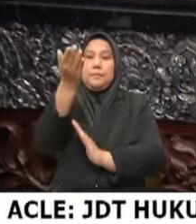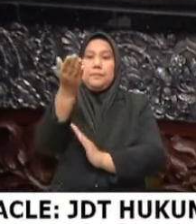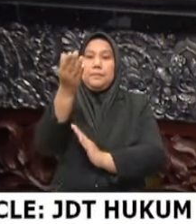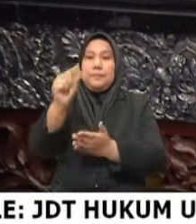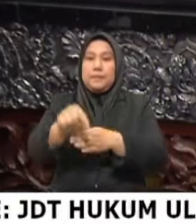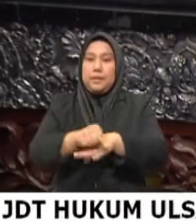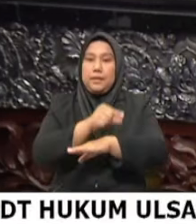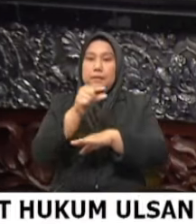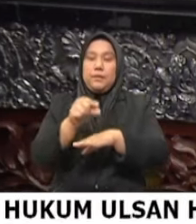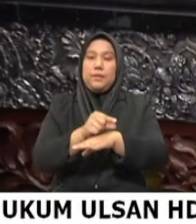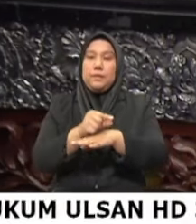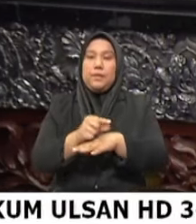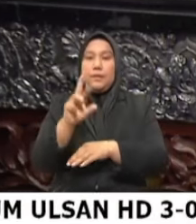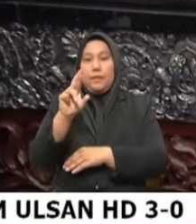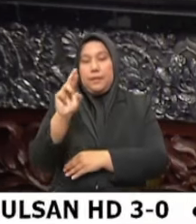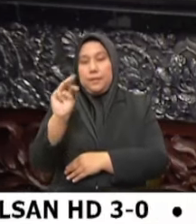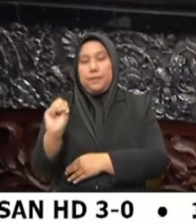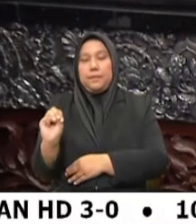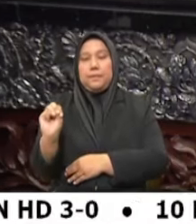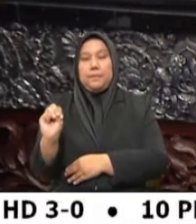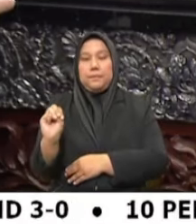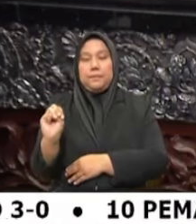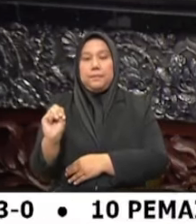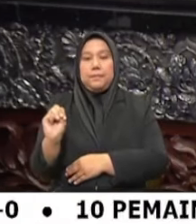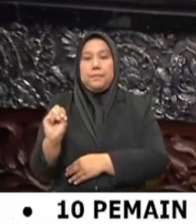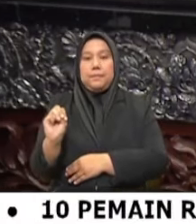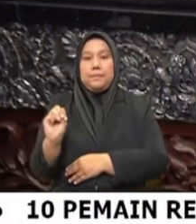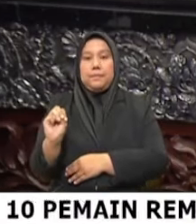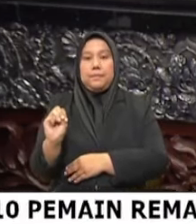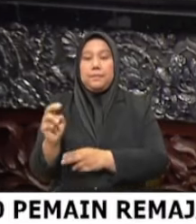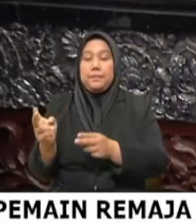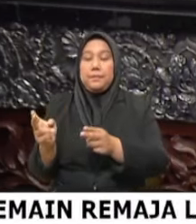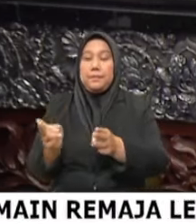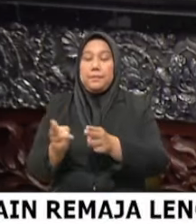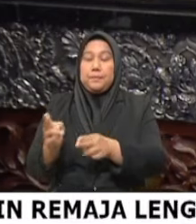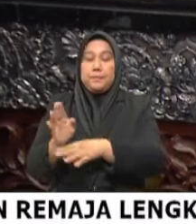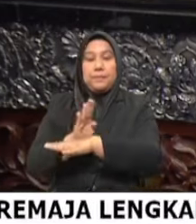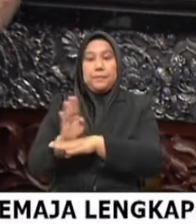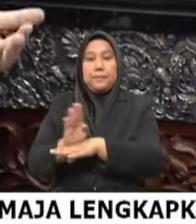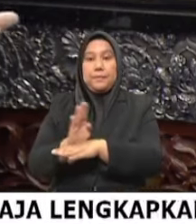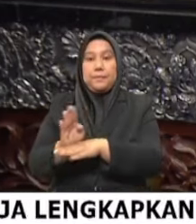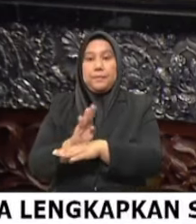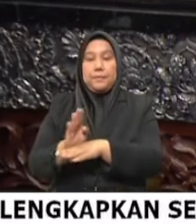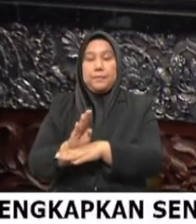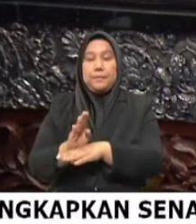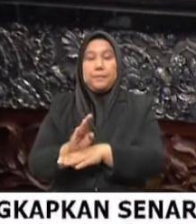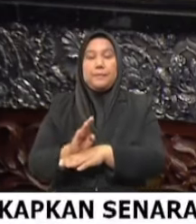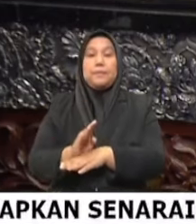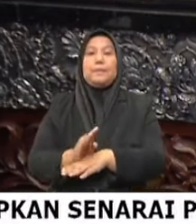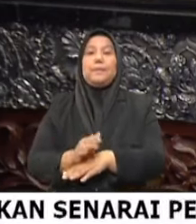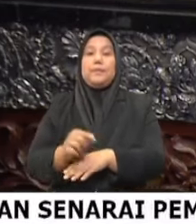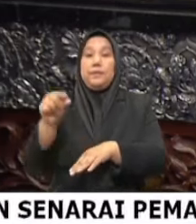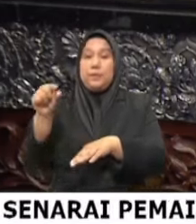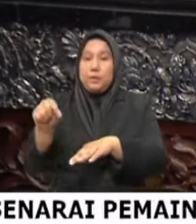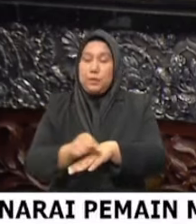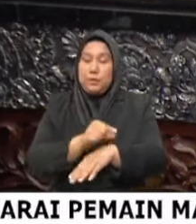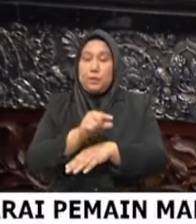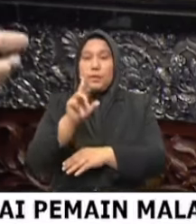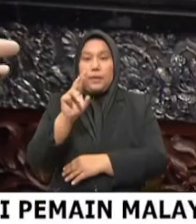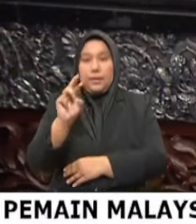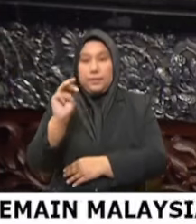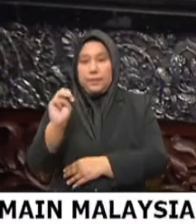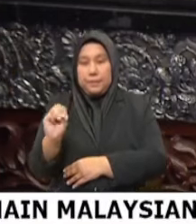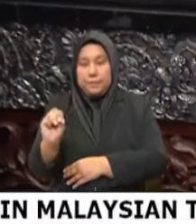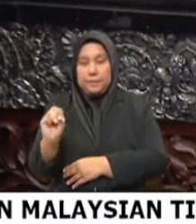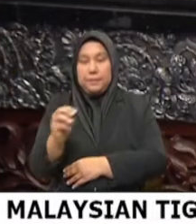kita. Apabila kita berurus niaga dengan mana-mana negara anggota, kita akan berniaga menggunakan ringgit dan juga mata wang dengan